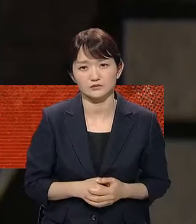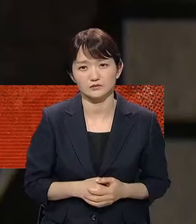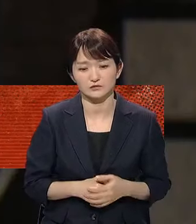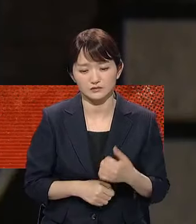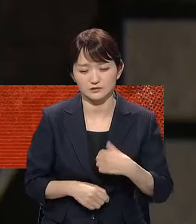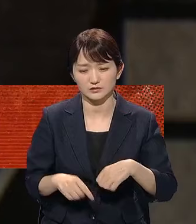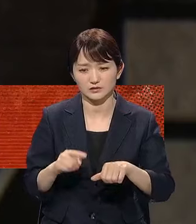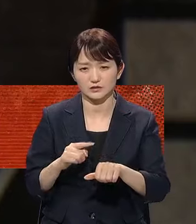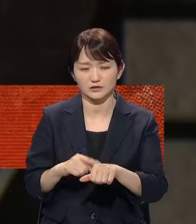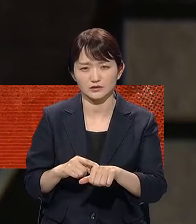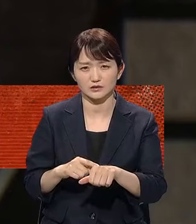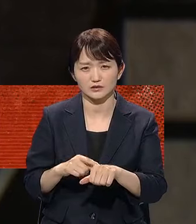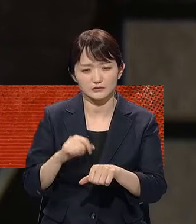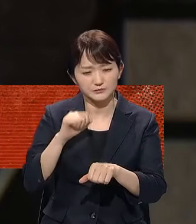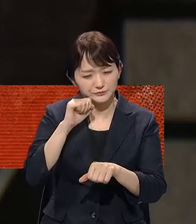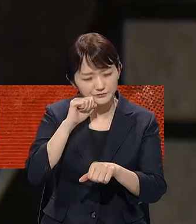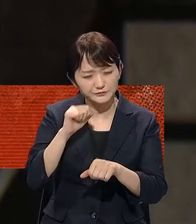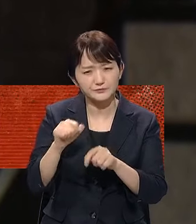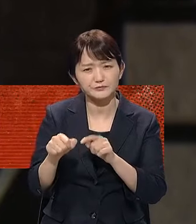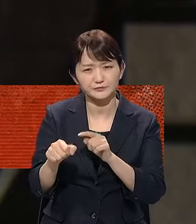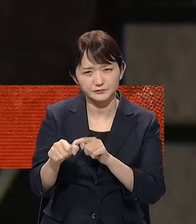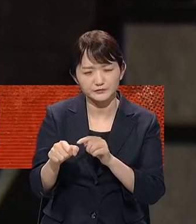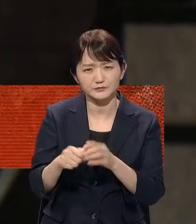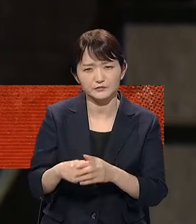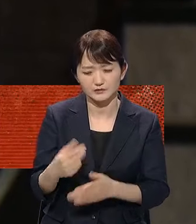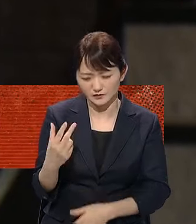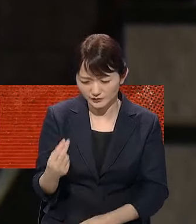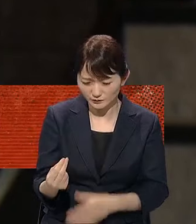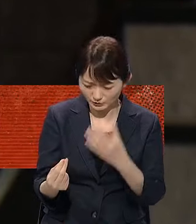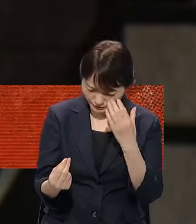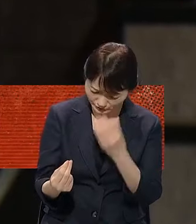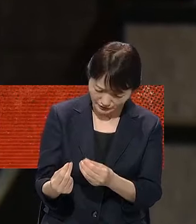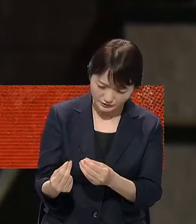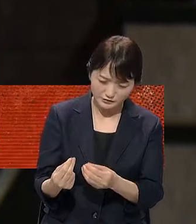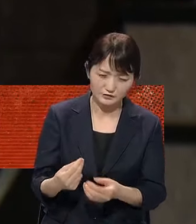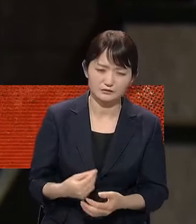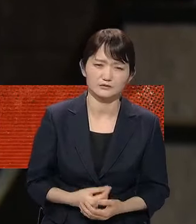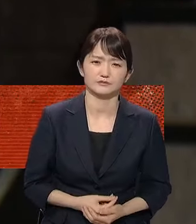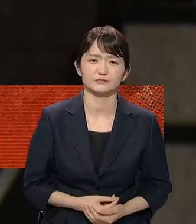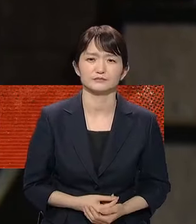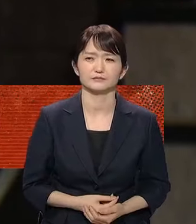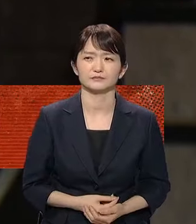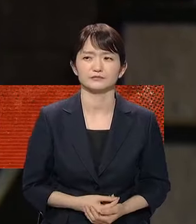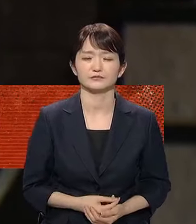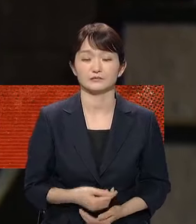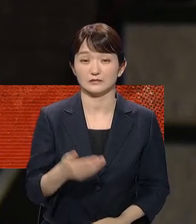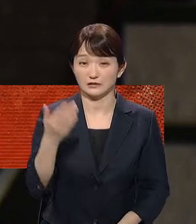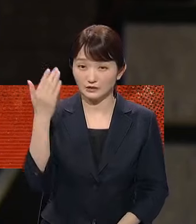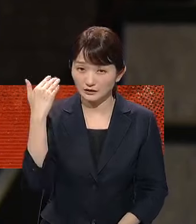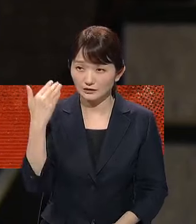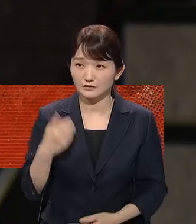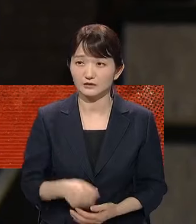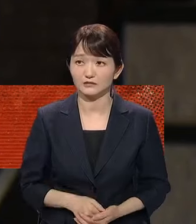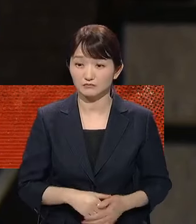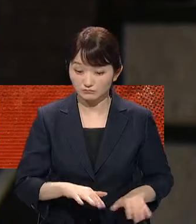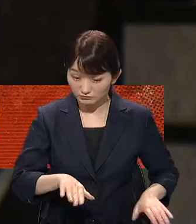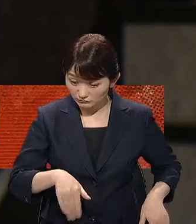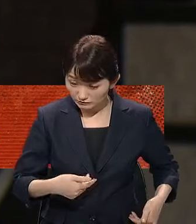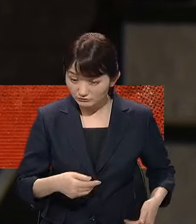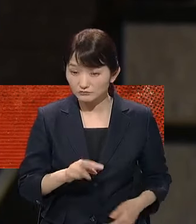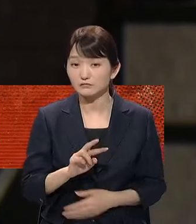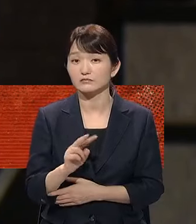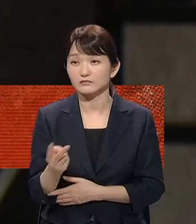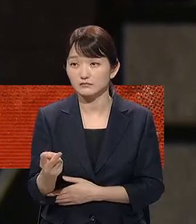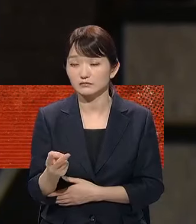이제 변 뭐 이런 것들을 갖다가 봤다라는 사실 저게 어떻게 보면 말이죠 뭐 이전에는 뭐 기적이 갈아주고